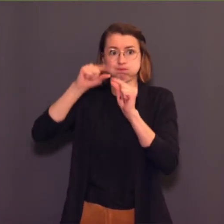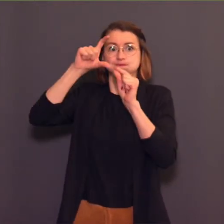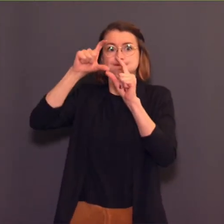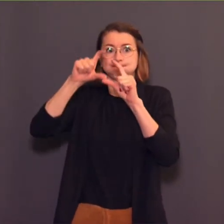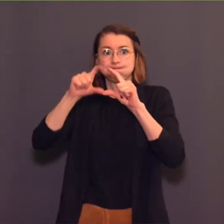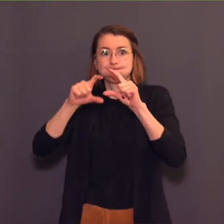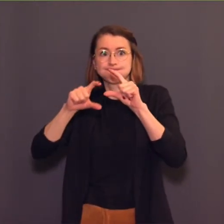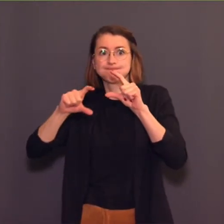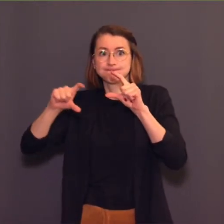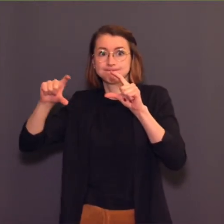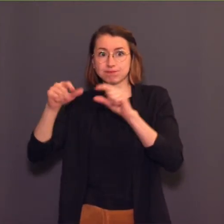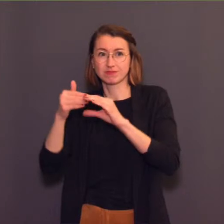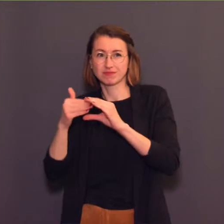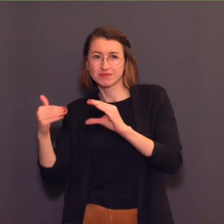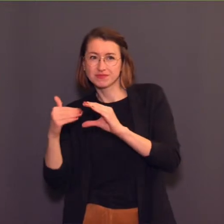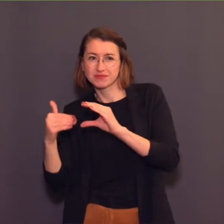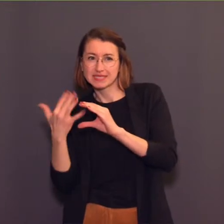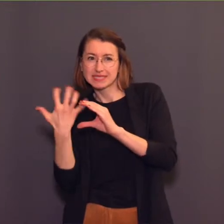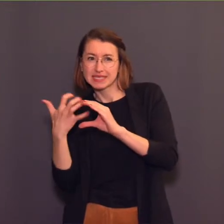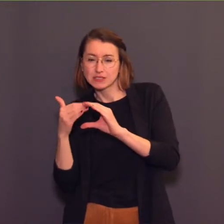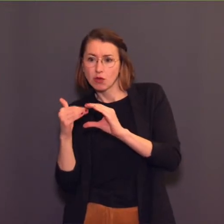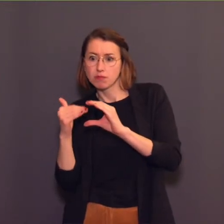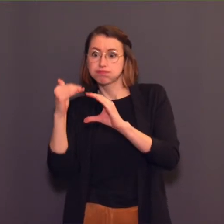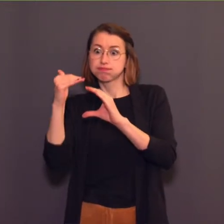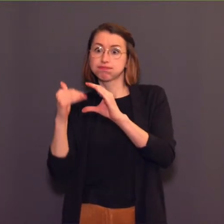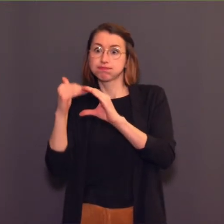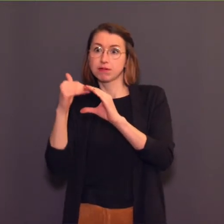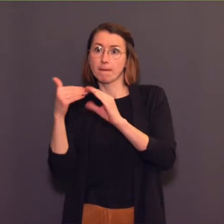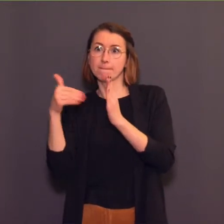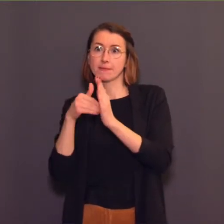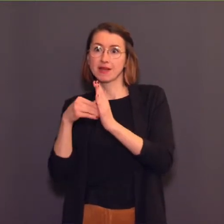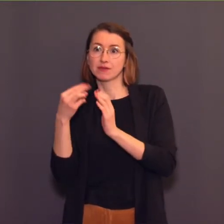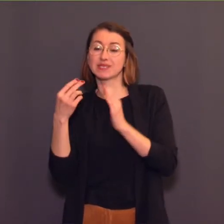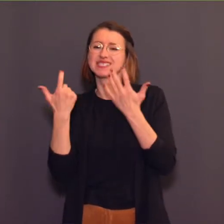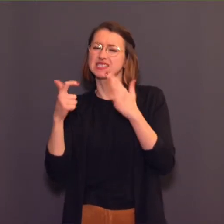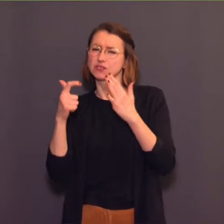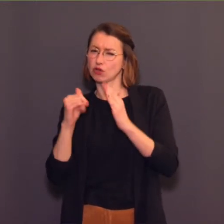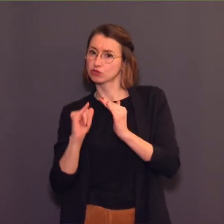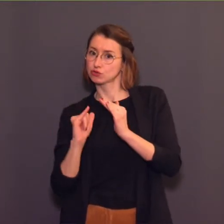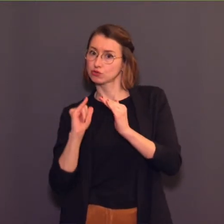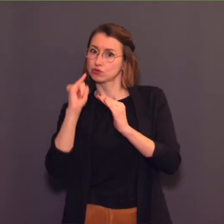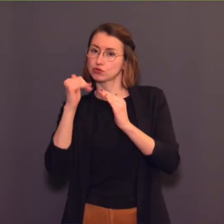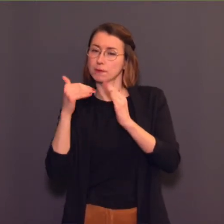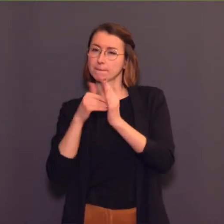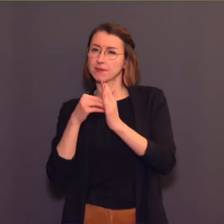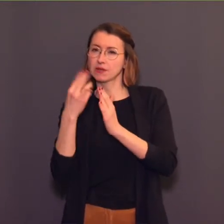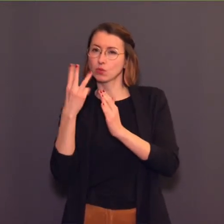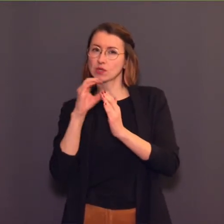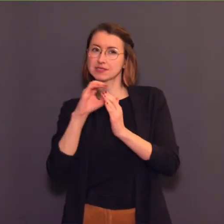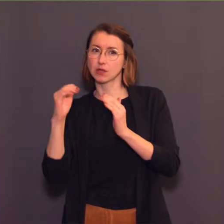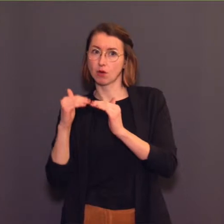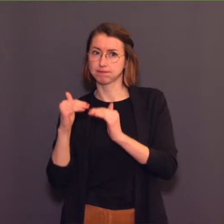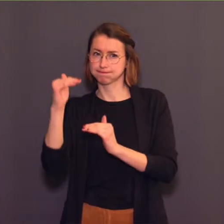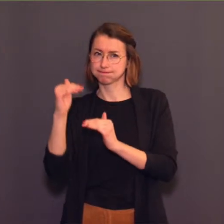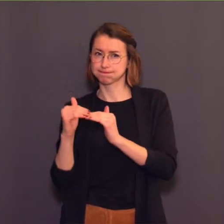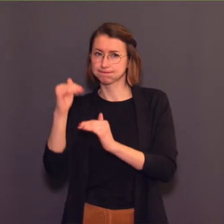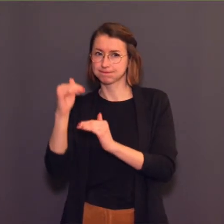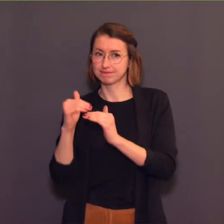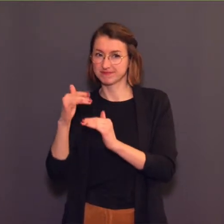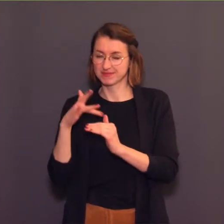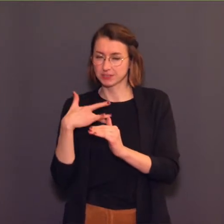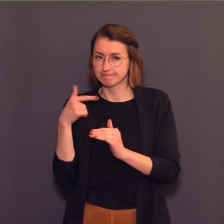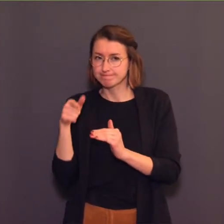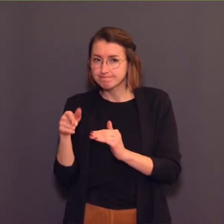lits. On aurait une forte probabilité d'atteindre de l'ordre de 900 lits vers